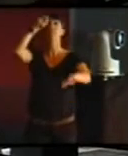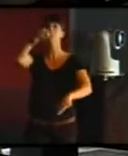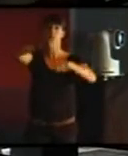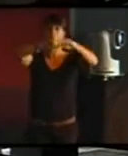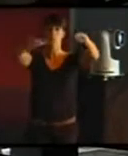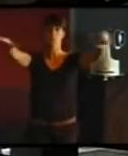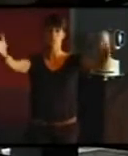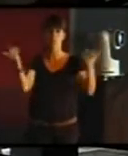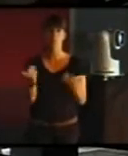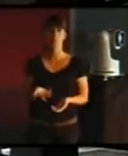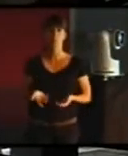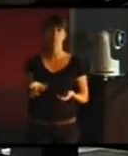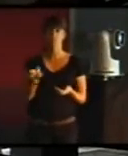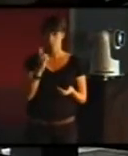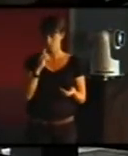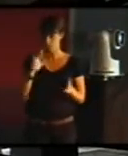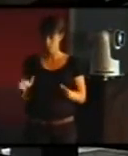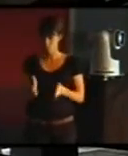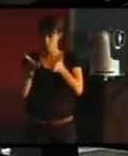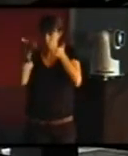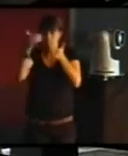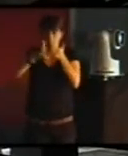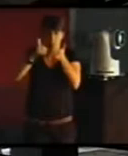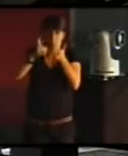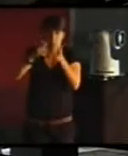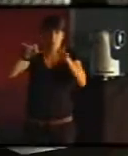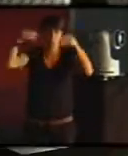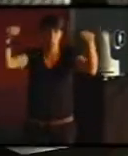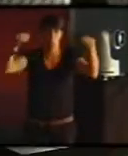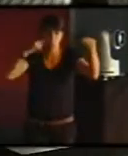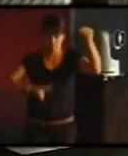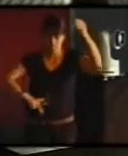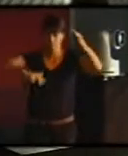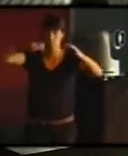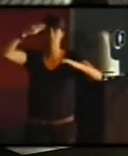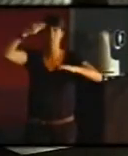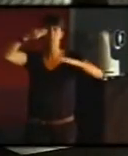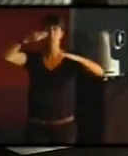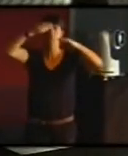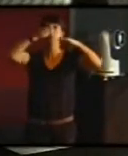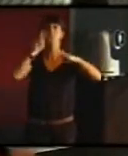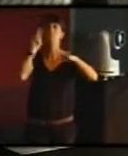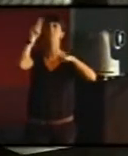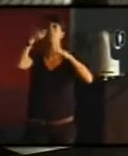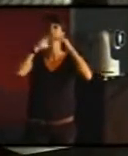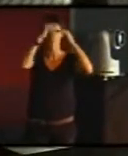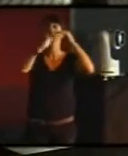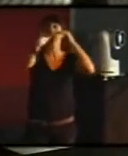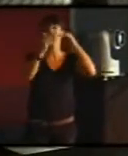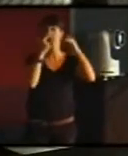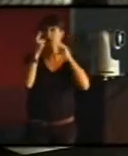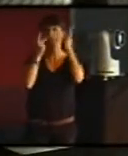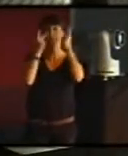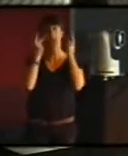y a un paysage extérieur, c'est que l'on voit quand on est dedans, quand on est en haut. Ça compte aussi beaucoup parce qu'en renversant le